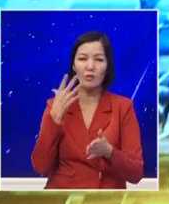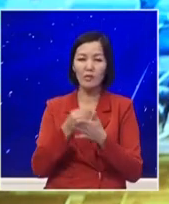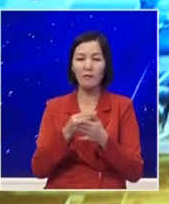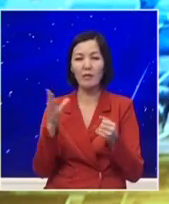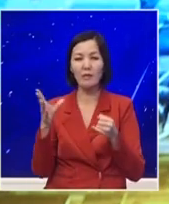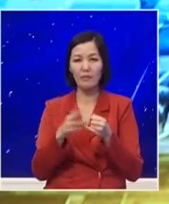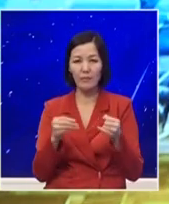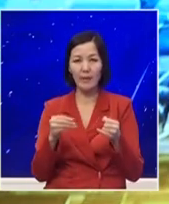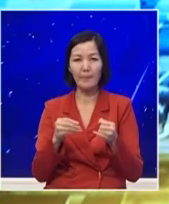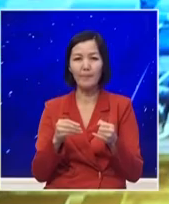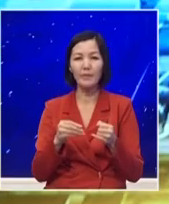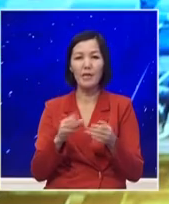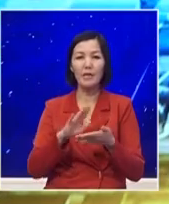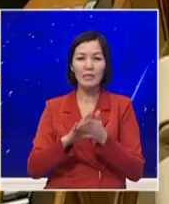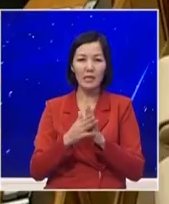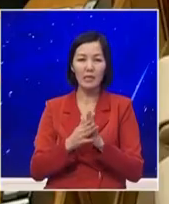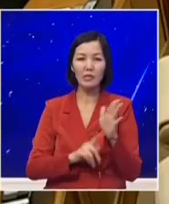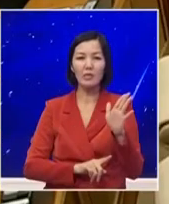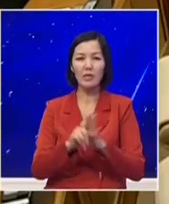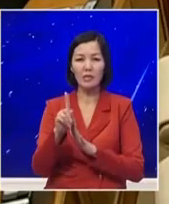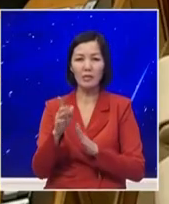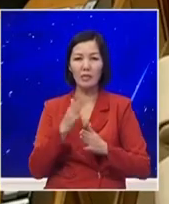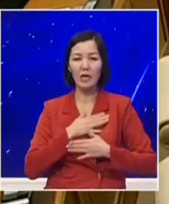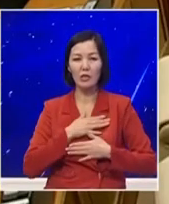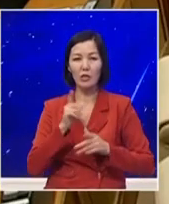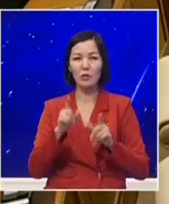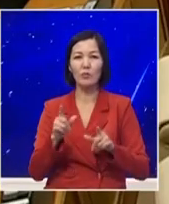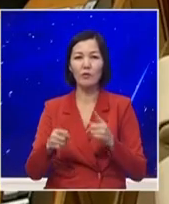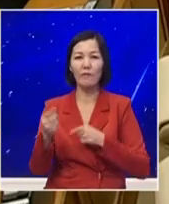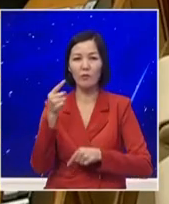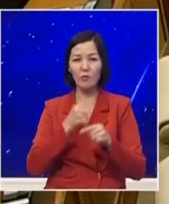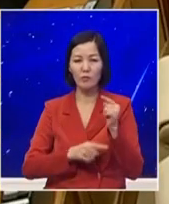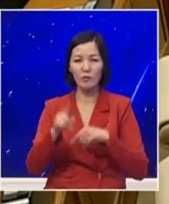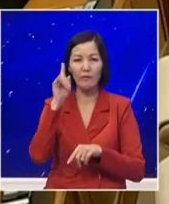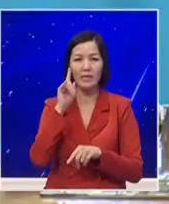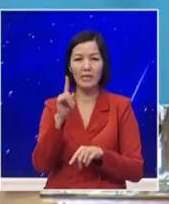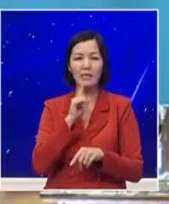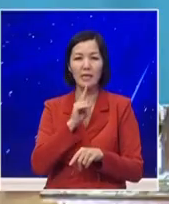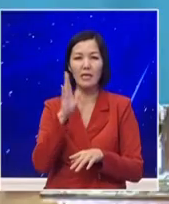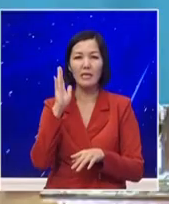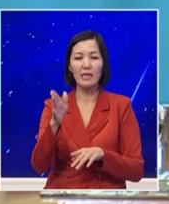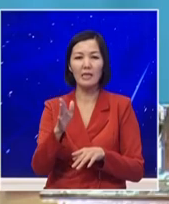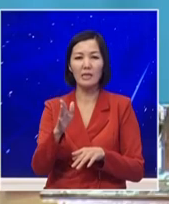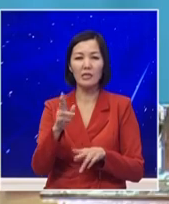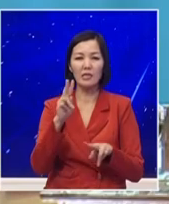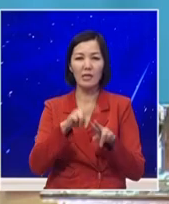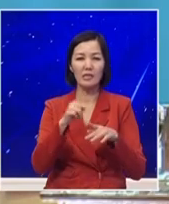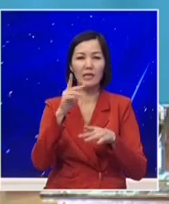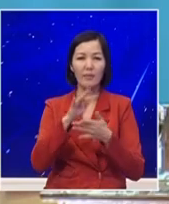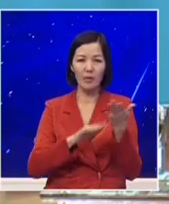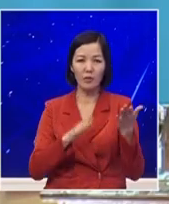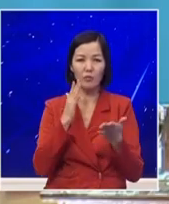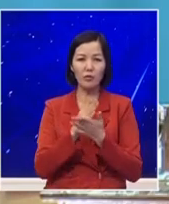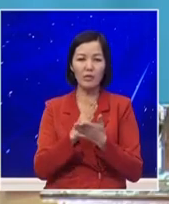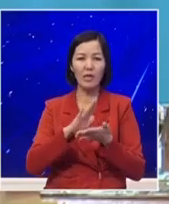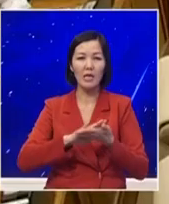родине. Как только соглашение вступит в силу, наши соотечественники смогут вернуться в Казахстан для дальнейшего отбывания наказания. В